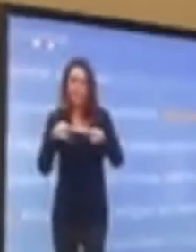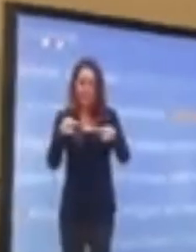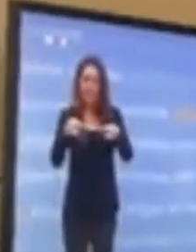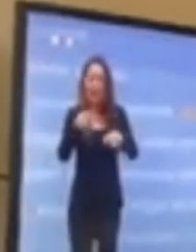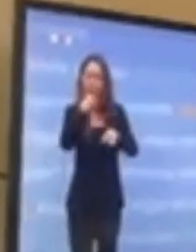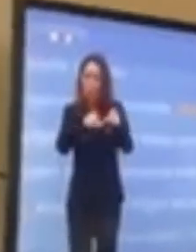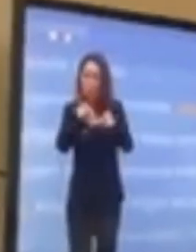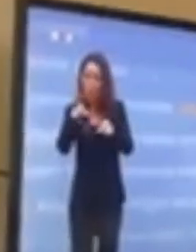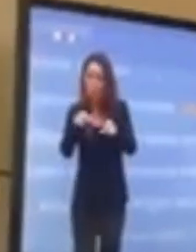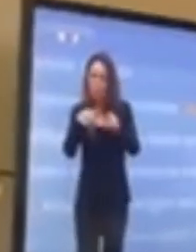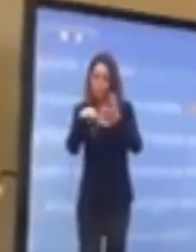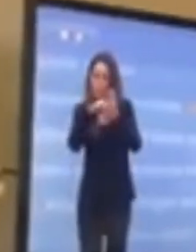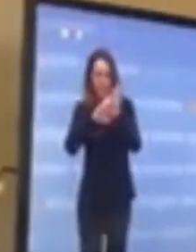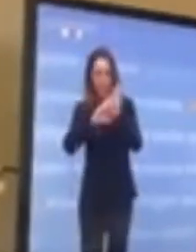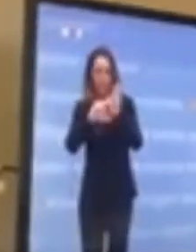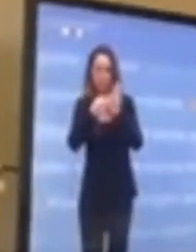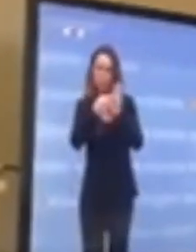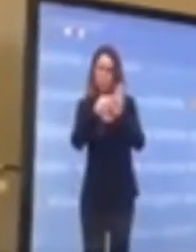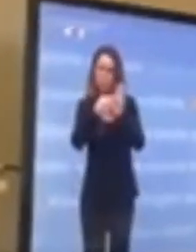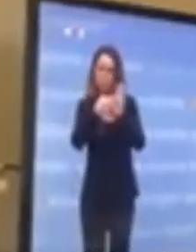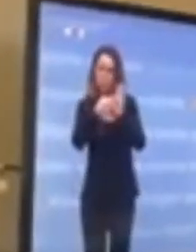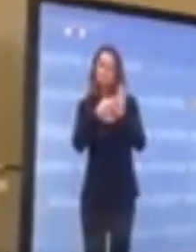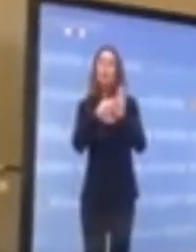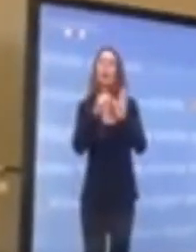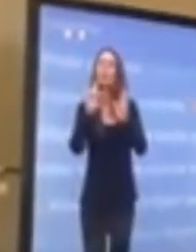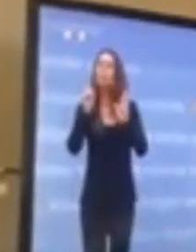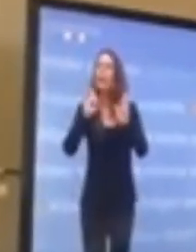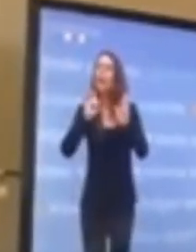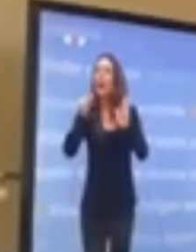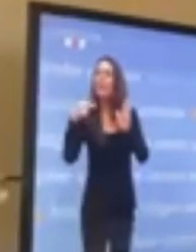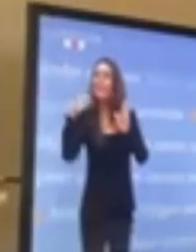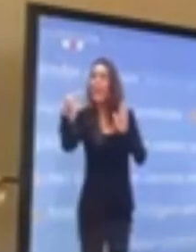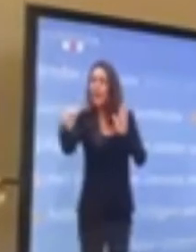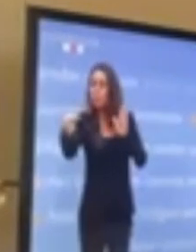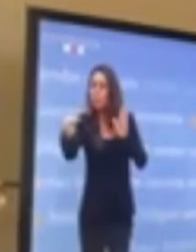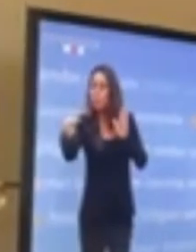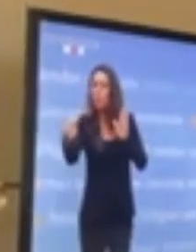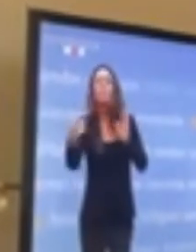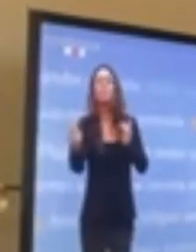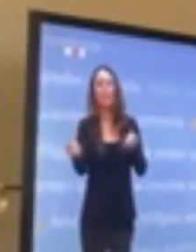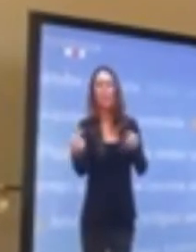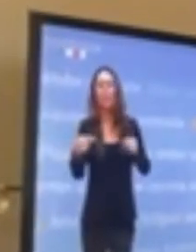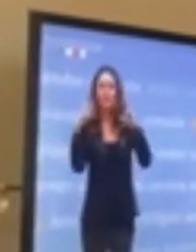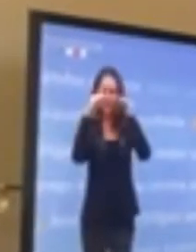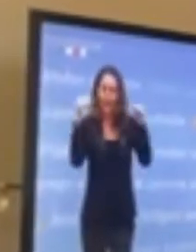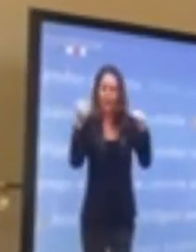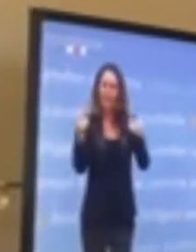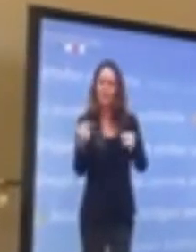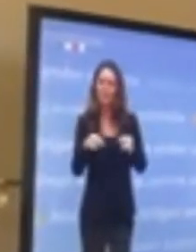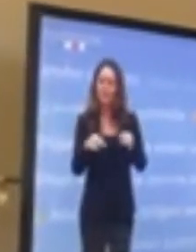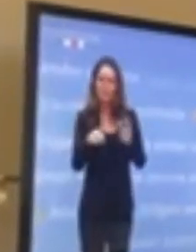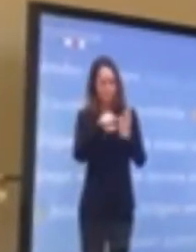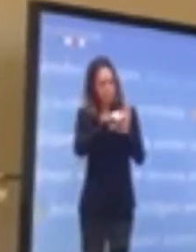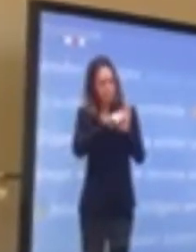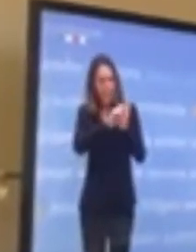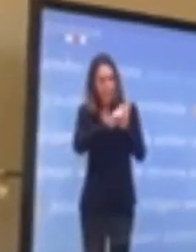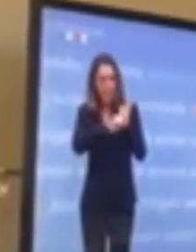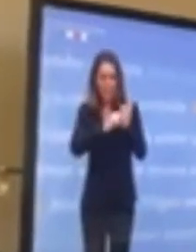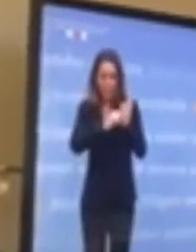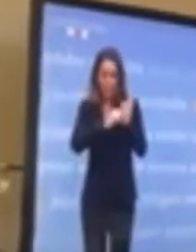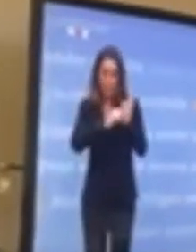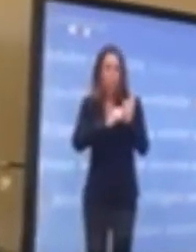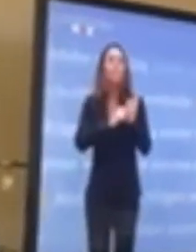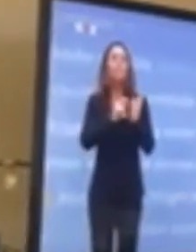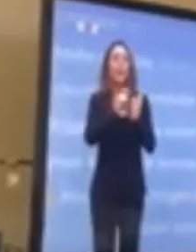punt willen veranderen. Dat betekent je registreren als je gaat reizen en zodra je in Nederland aankomt. is die registratie is dus, wordt dus